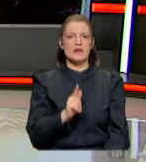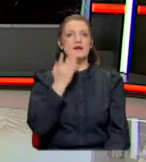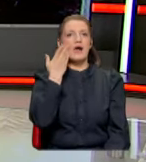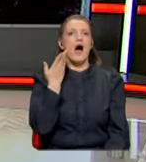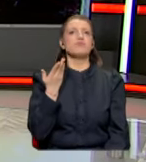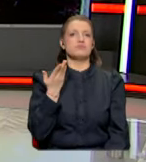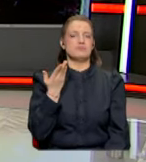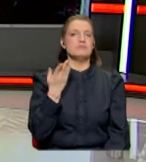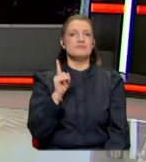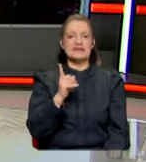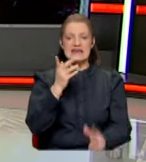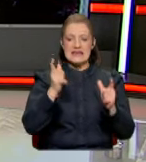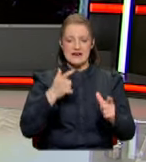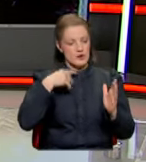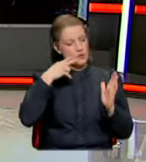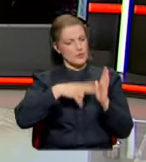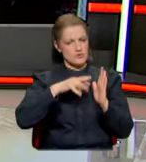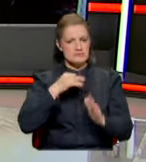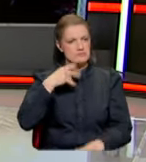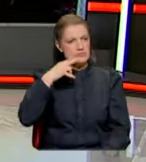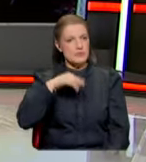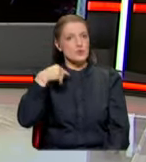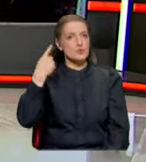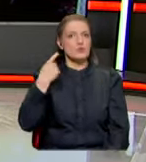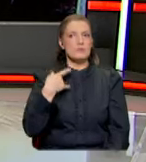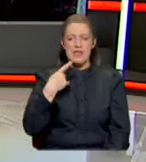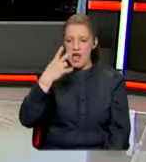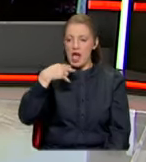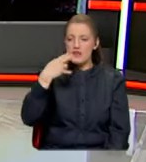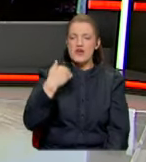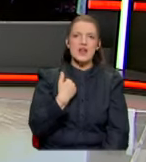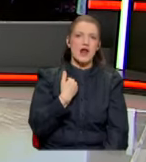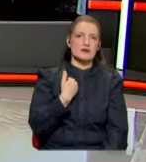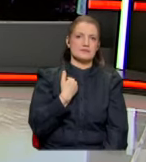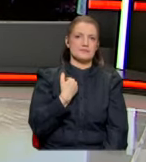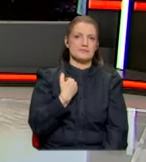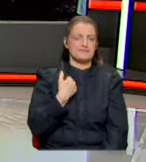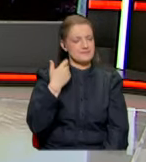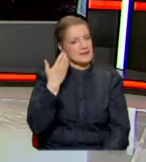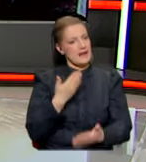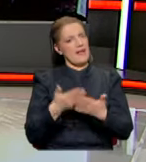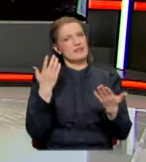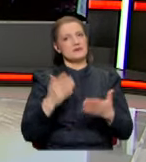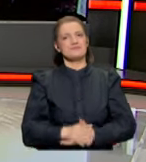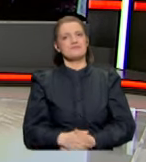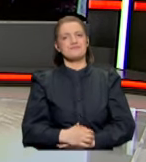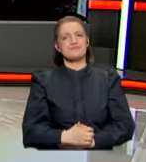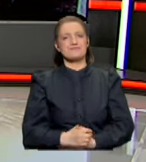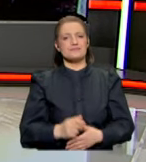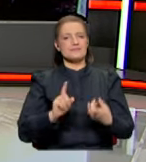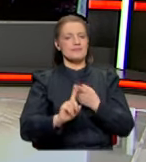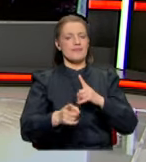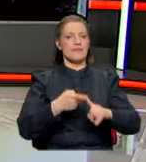eee bir yerde okudum ve Şöyle düşündüm beni ağlatacak şimdi Hay Allah yani